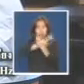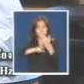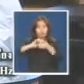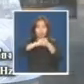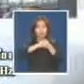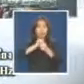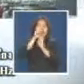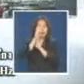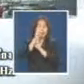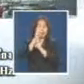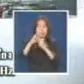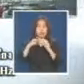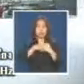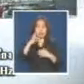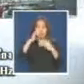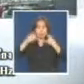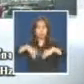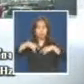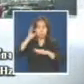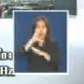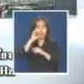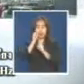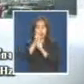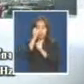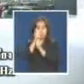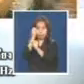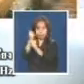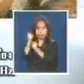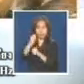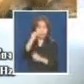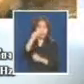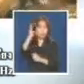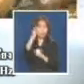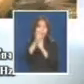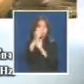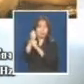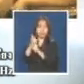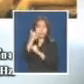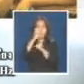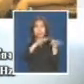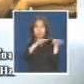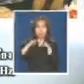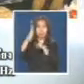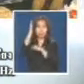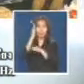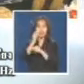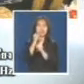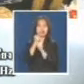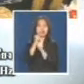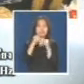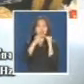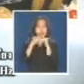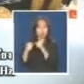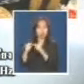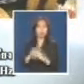ระมัดระวังนะครับอย่าประมาทเพื่อที่จะได้เดินทางกลับโดยสวัสดิภาพและก็พร้อมที่จะทำงานกันในวันพรุ่งนี้ต่อไป